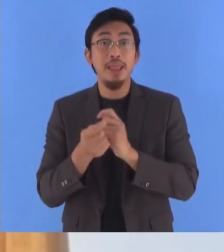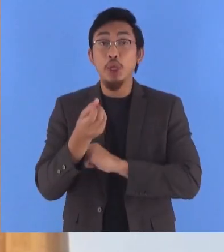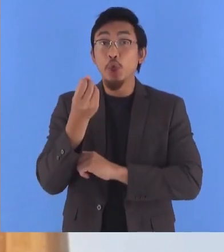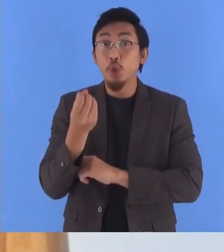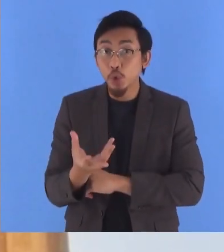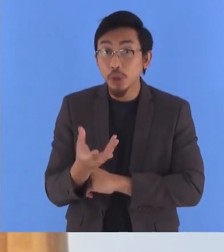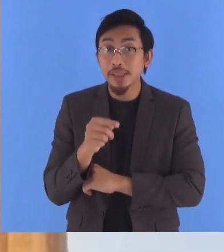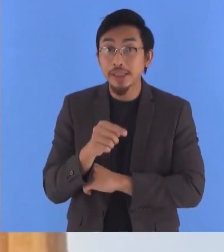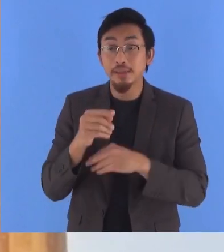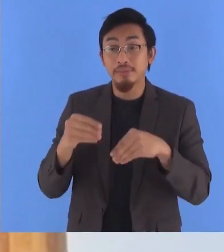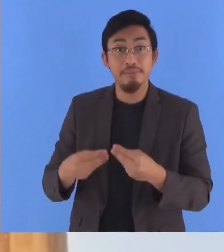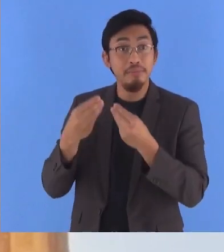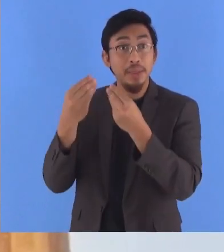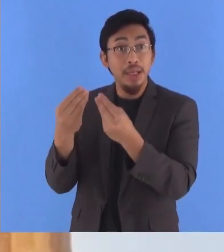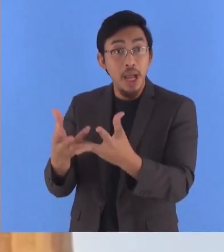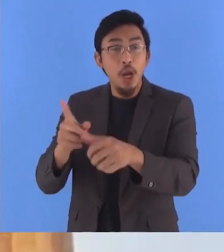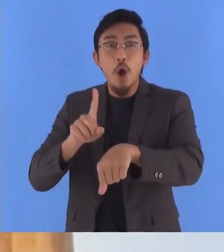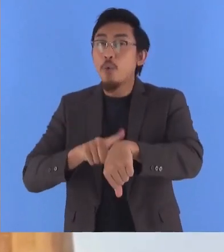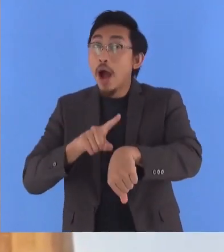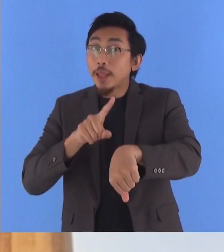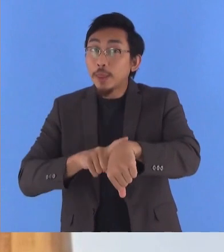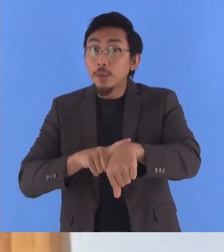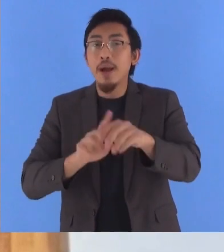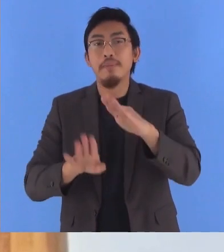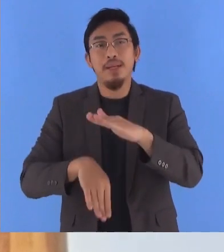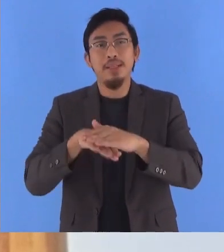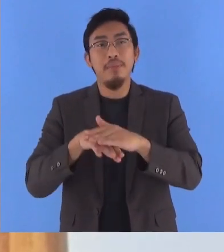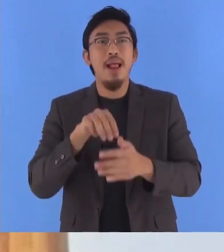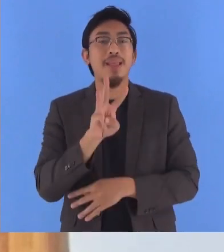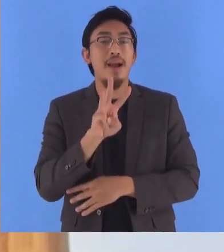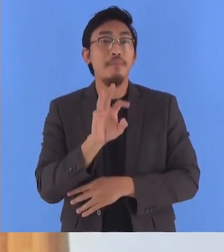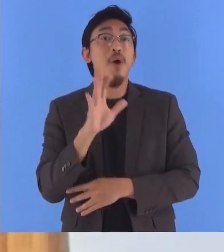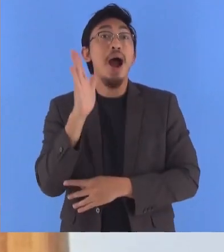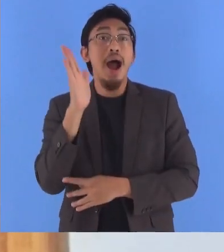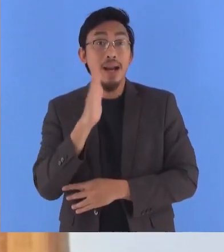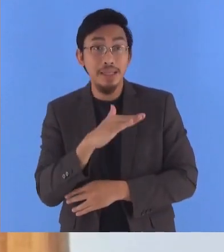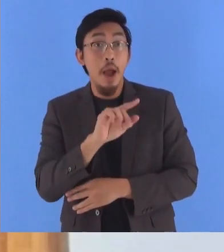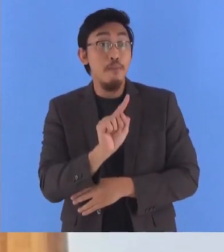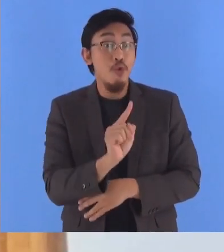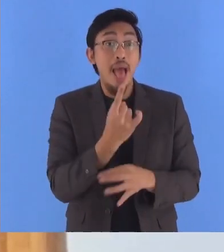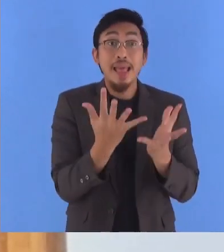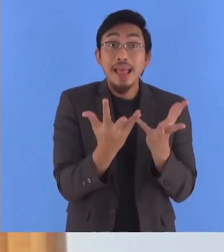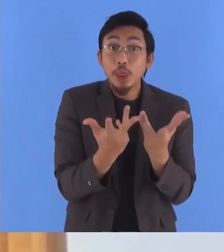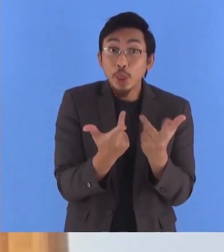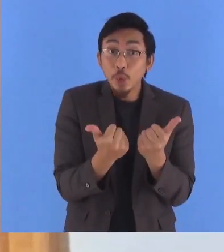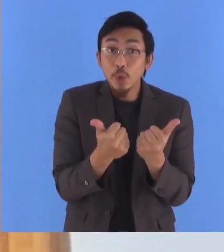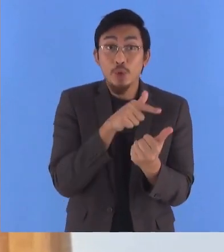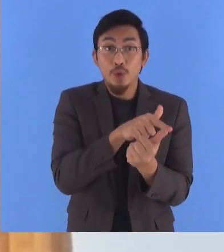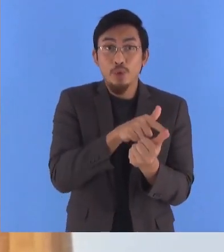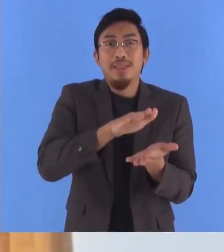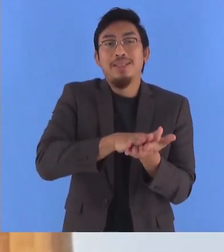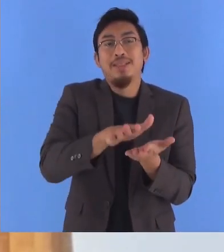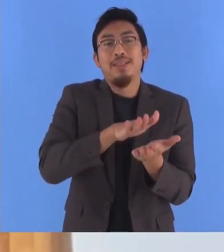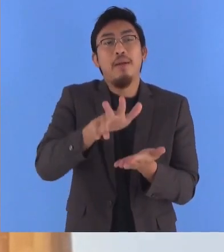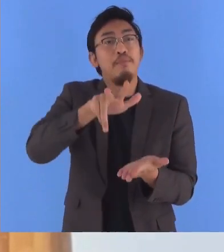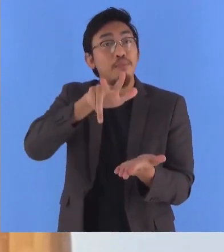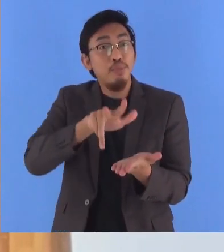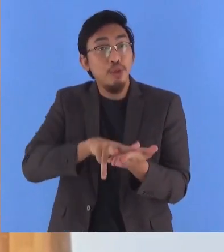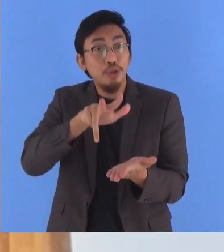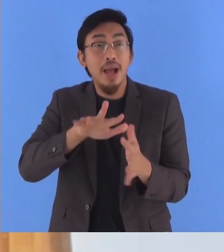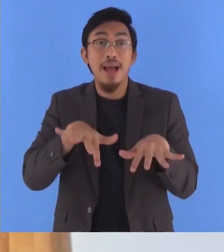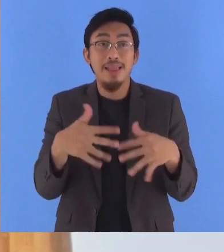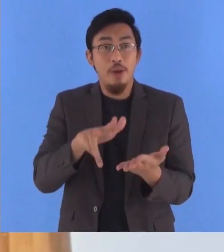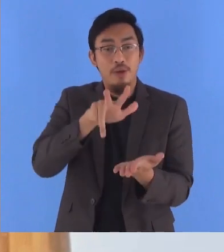pasal 33 ayat 1 restitusi diberikan dalam jangka waktu paling